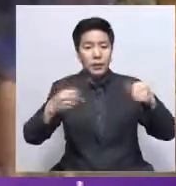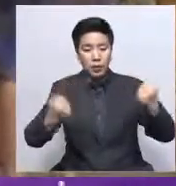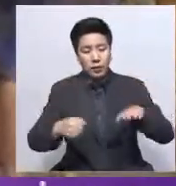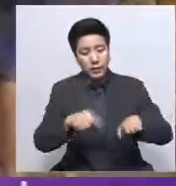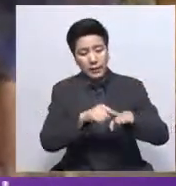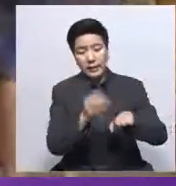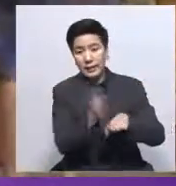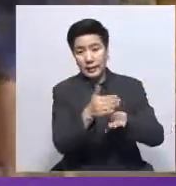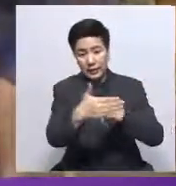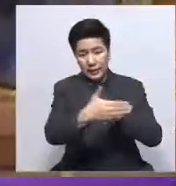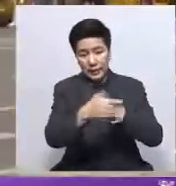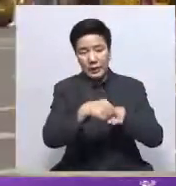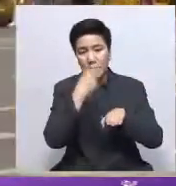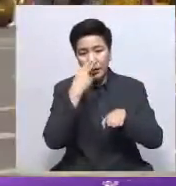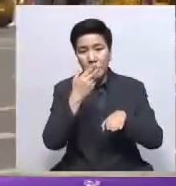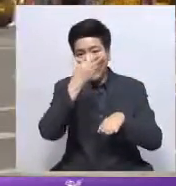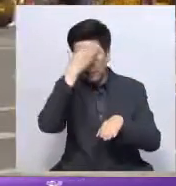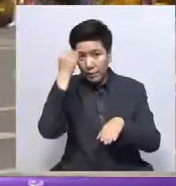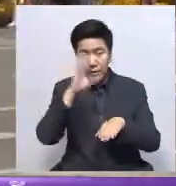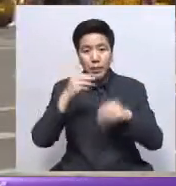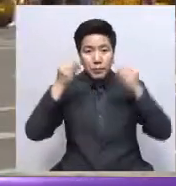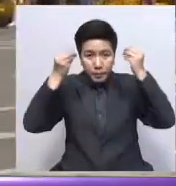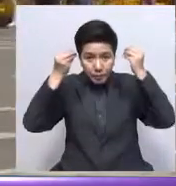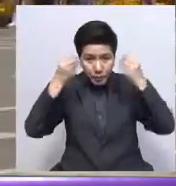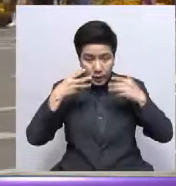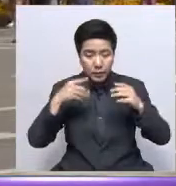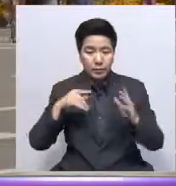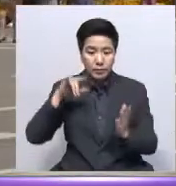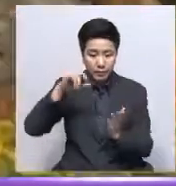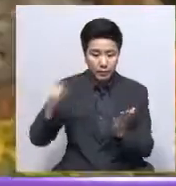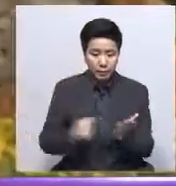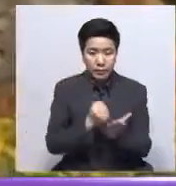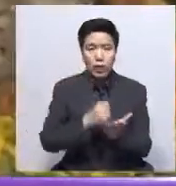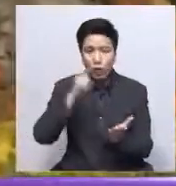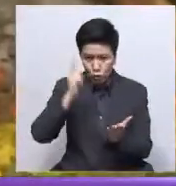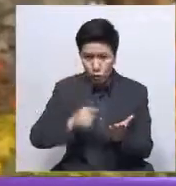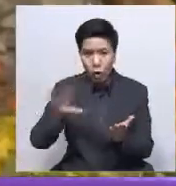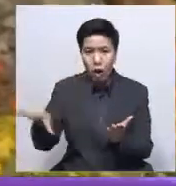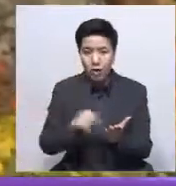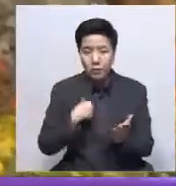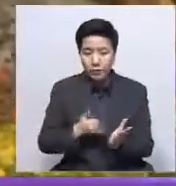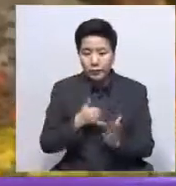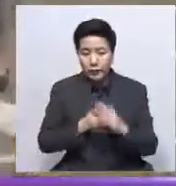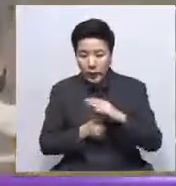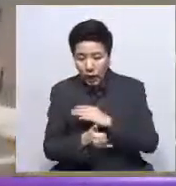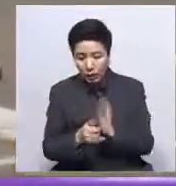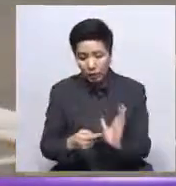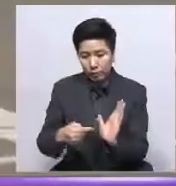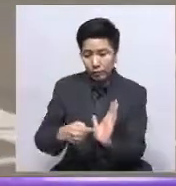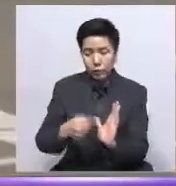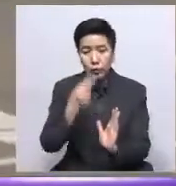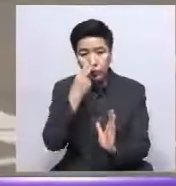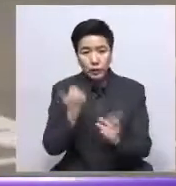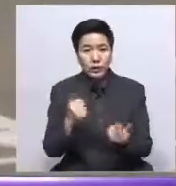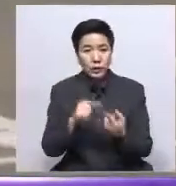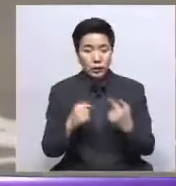านซ้ายและที่สำคัญอย่าลืมพกบัตรประจำตัวประชาชนหรือพาสปอร์ตมาด้วยนะครับเพื่อแสดงตนที่จุดคัดกรองก่อนเข้าร่วมงานส่